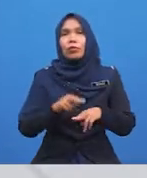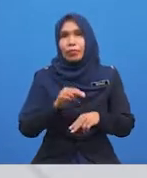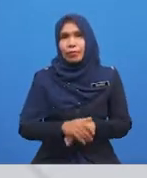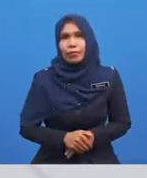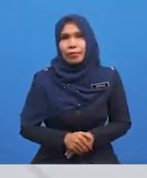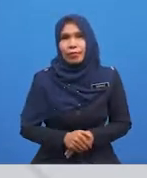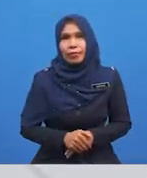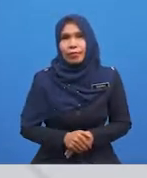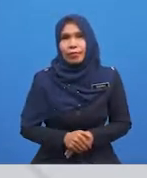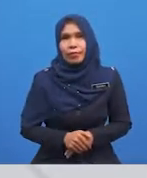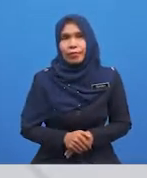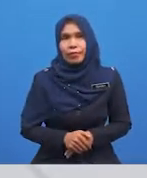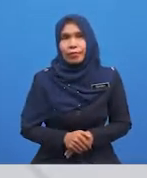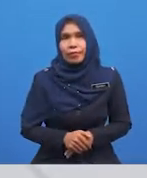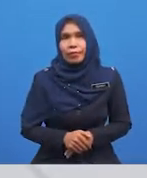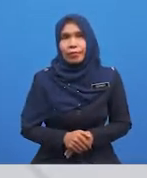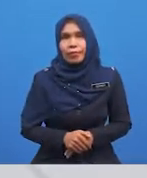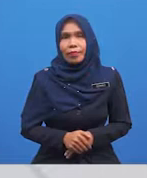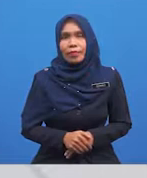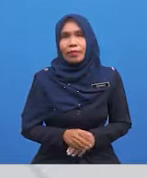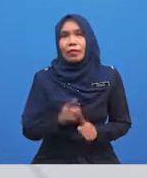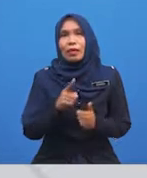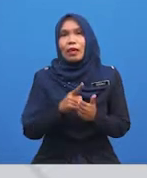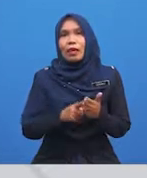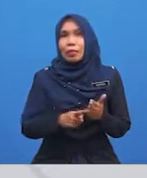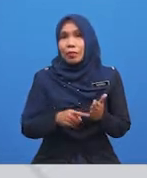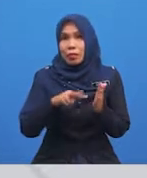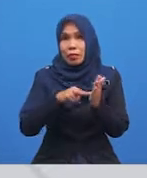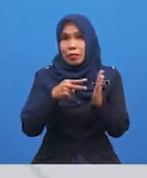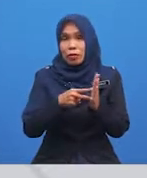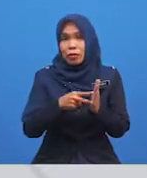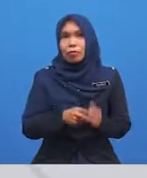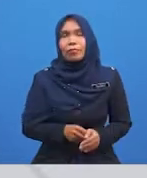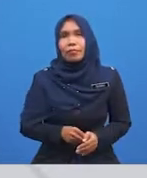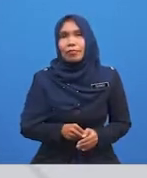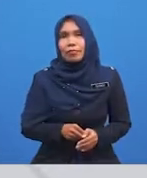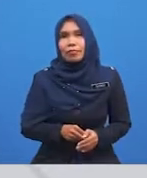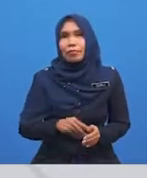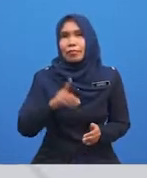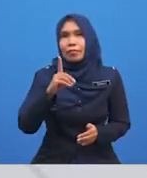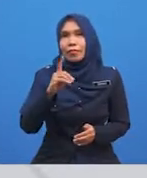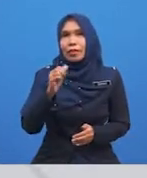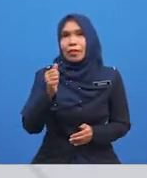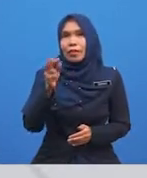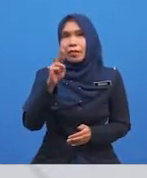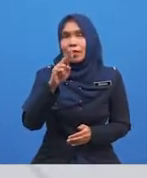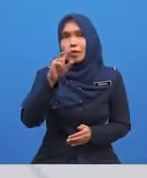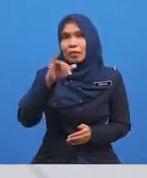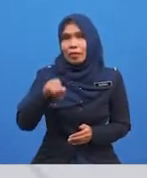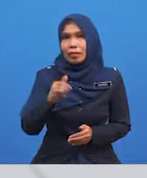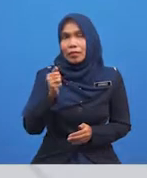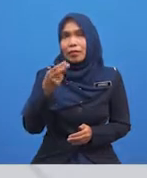yang dimaksudkan dengan darjah ketersampaian? Pernahkah murid-murid mendengar perkataan